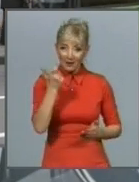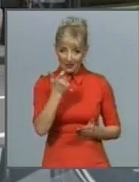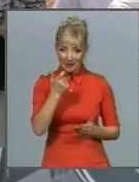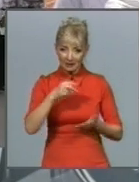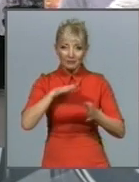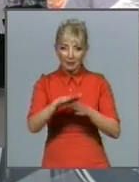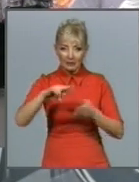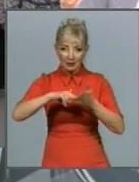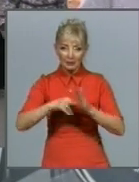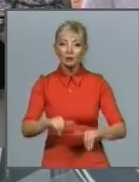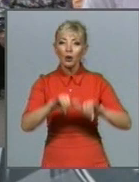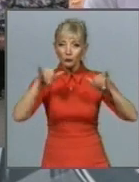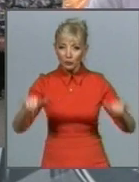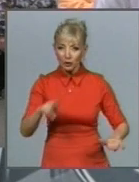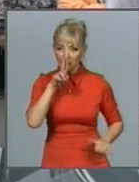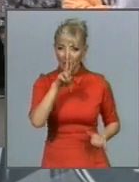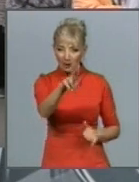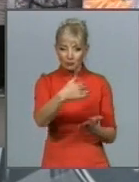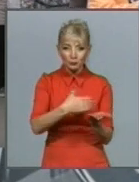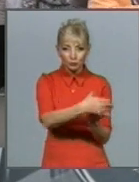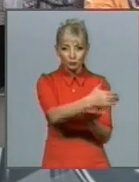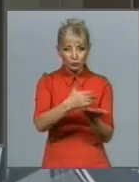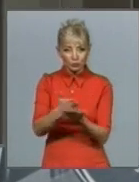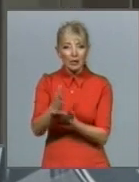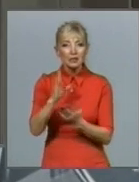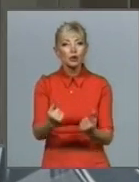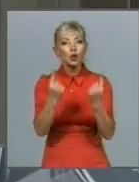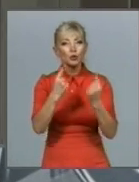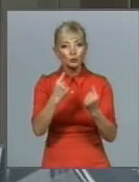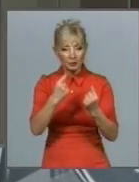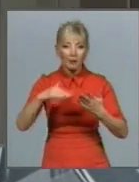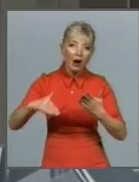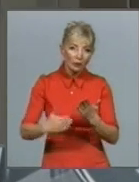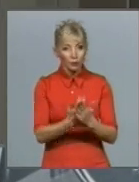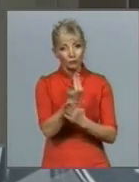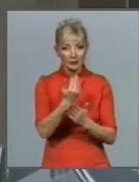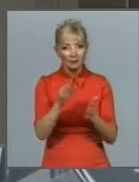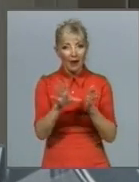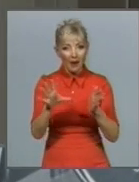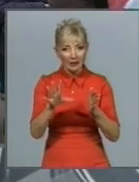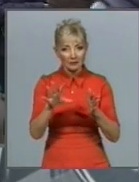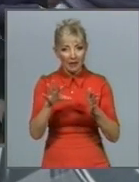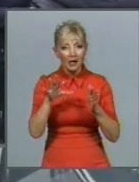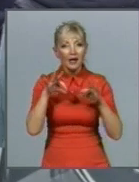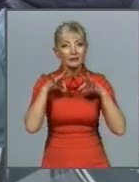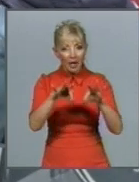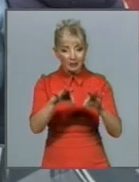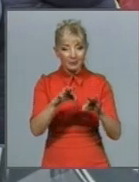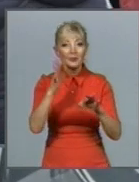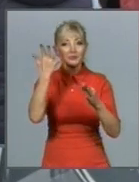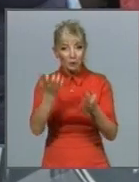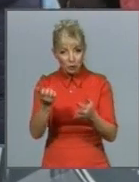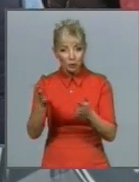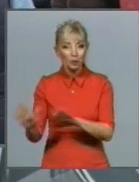на розширення тролейбусних шляхів з глобальним оновленням парку електротранспорту. Так, до мегаполісу прибула ще